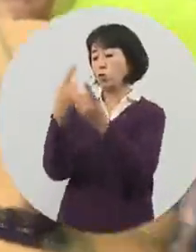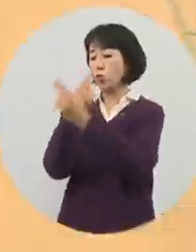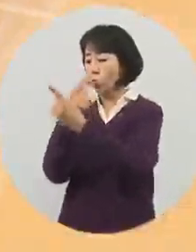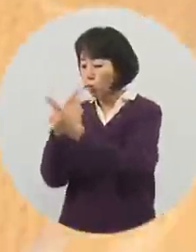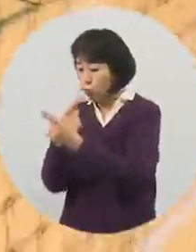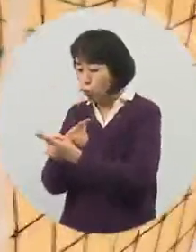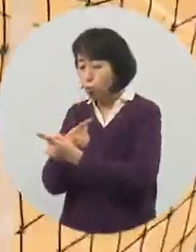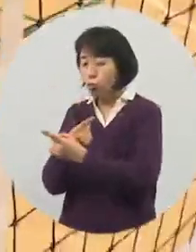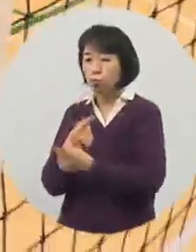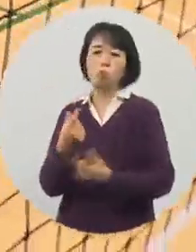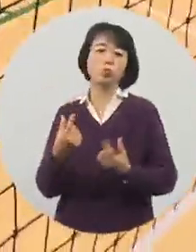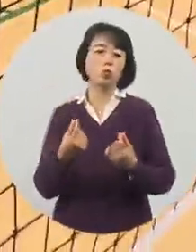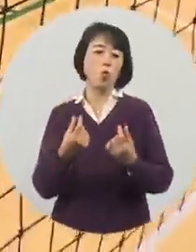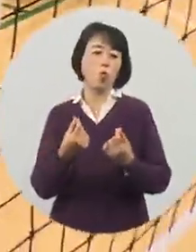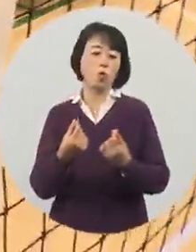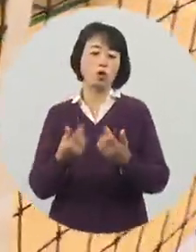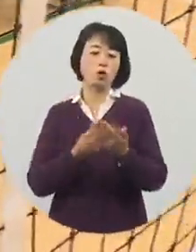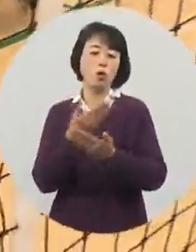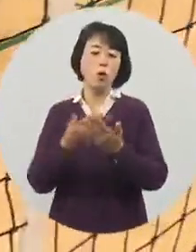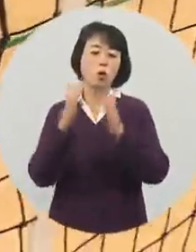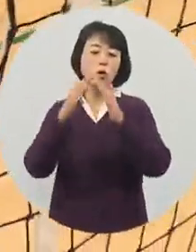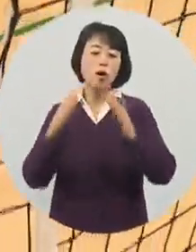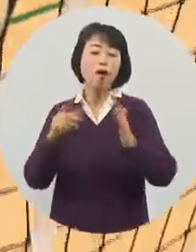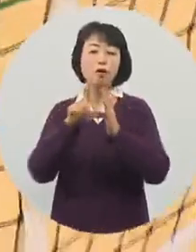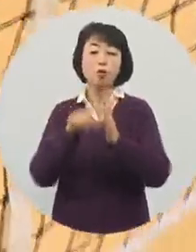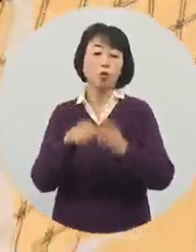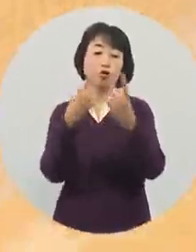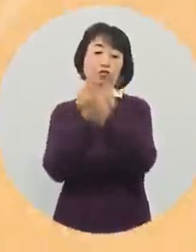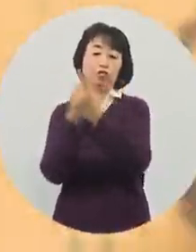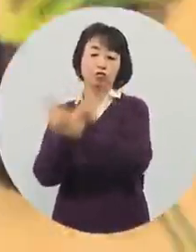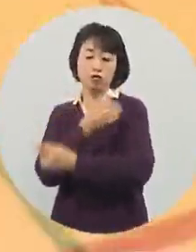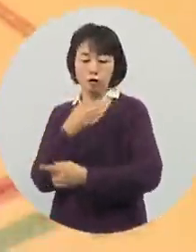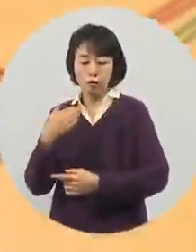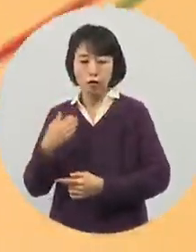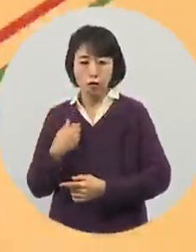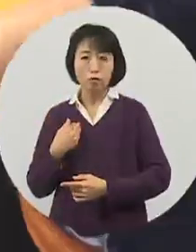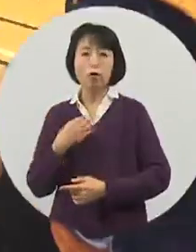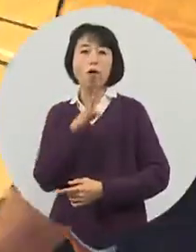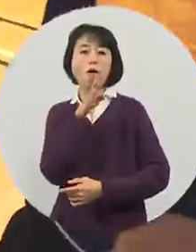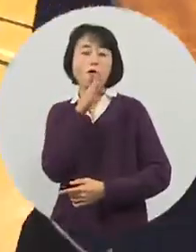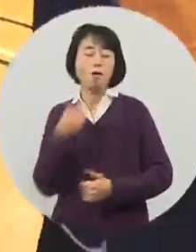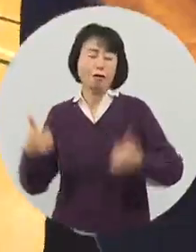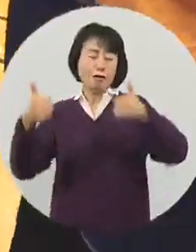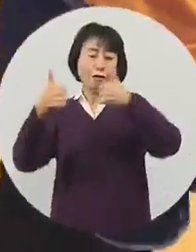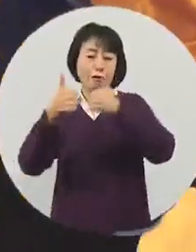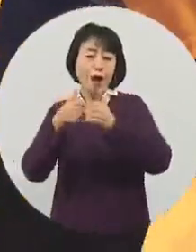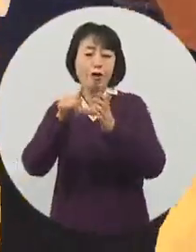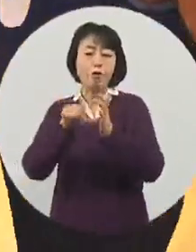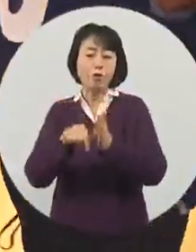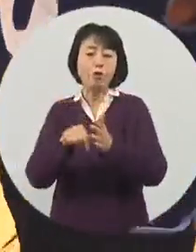触れ合いの場の時はそうしてます。本当の試合の時はそういうふうにいかないですけど。